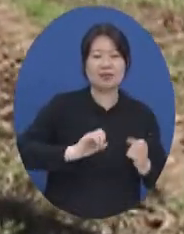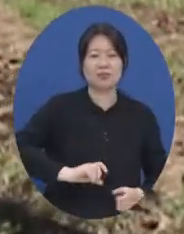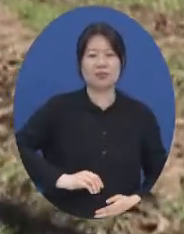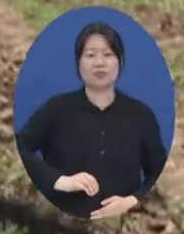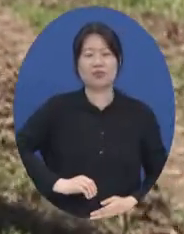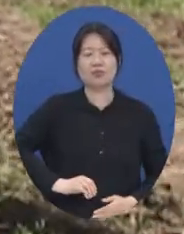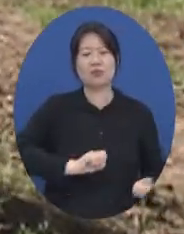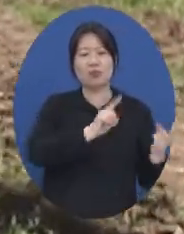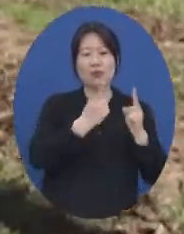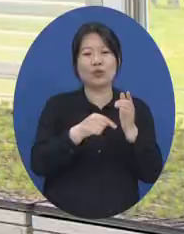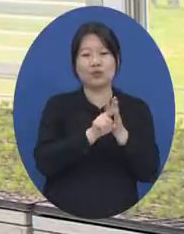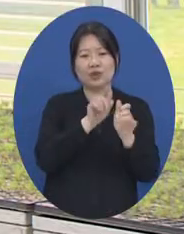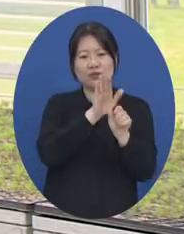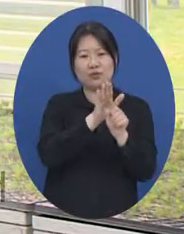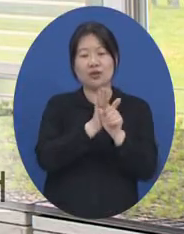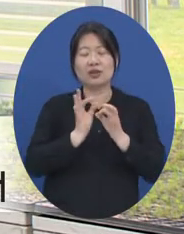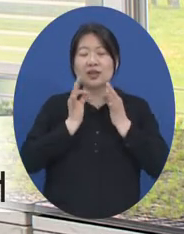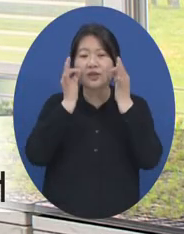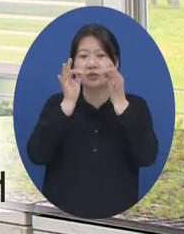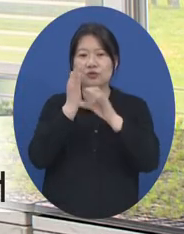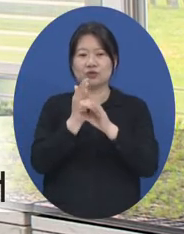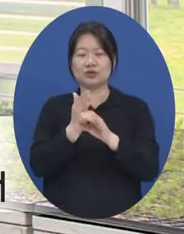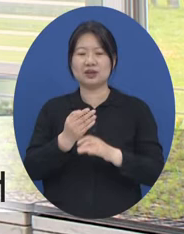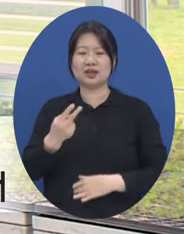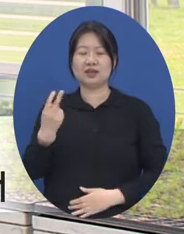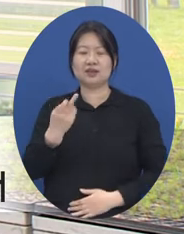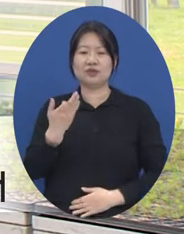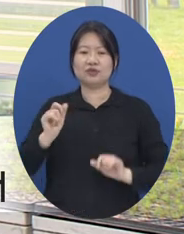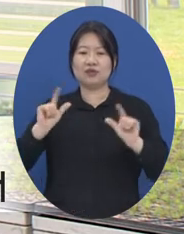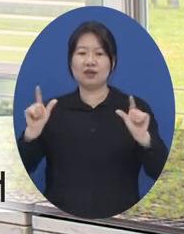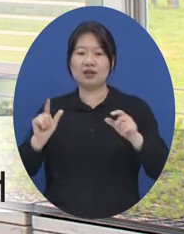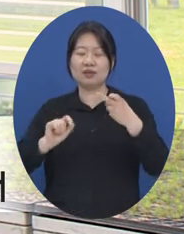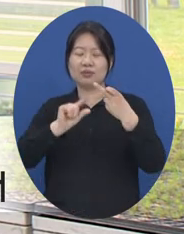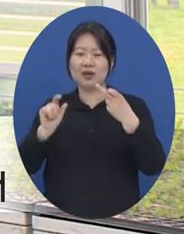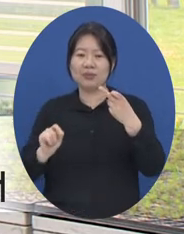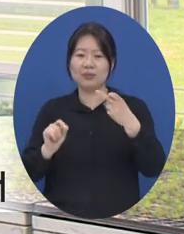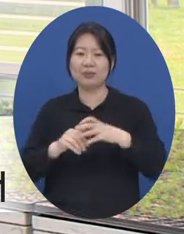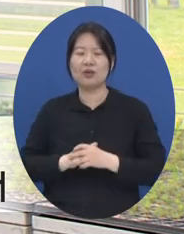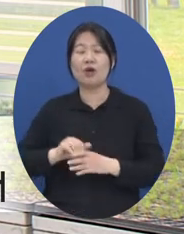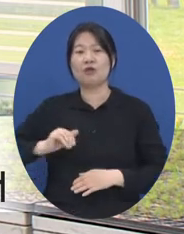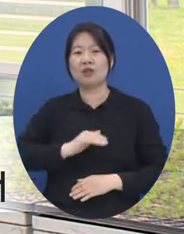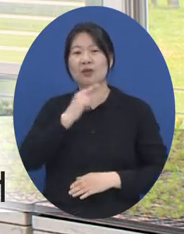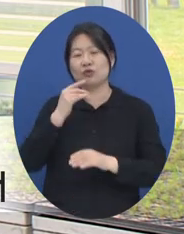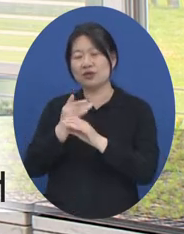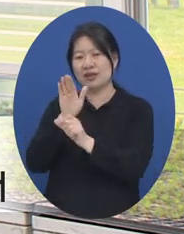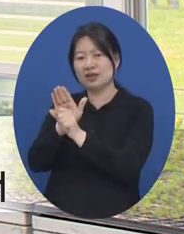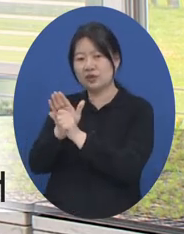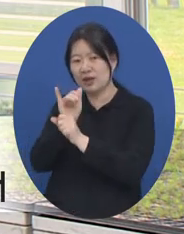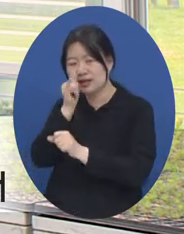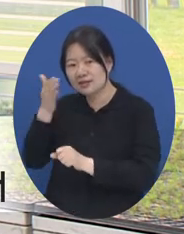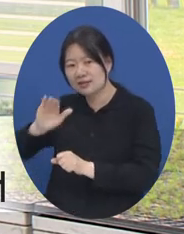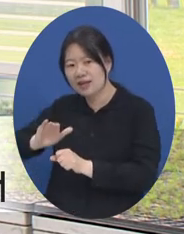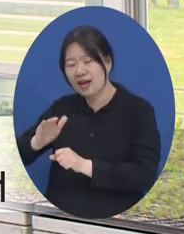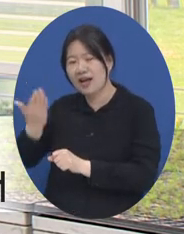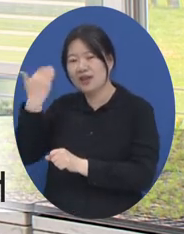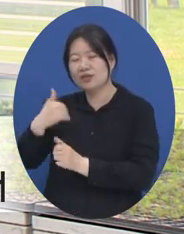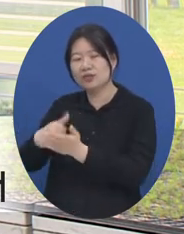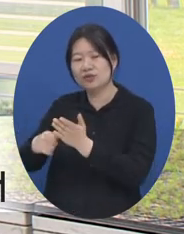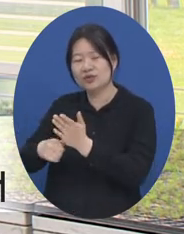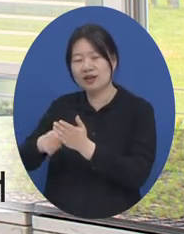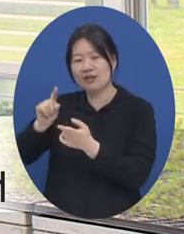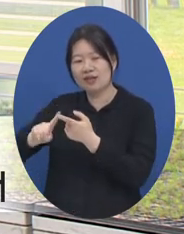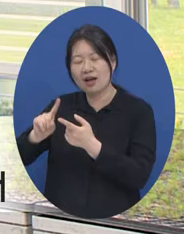나갈 예정입니다. 2019년 12월에 개풍 양묘장을 우리가 지원했는데 그 예정 물자들에